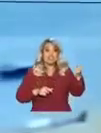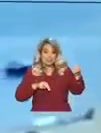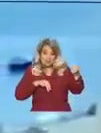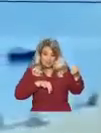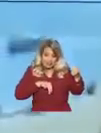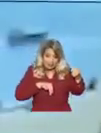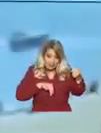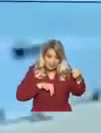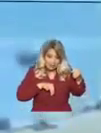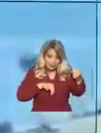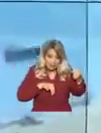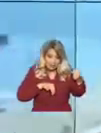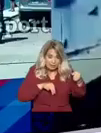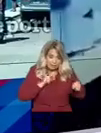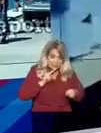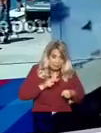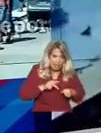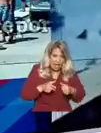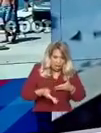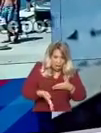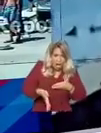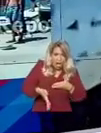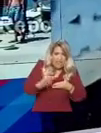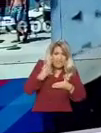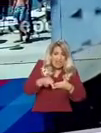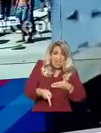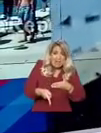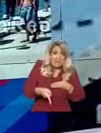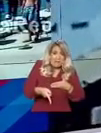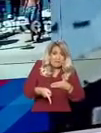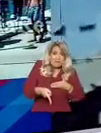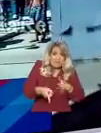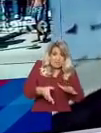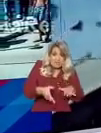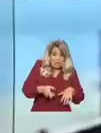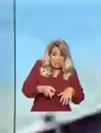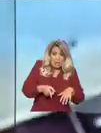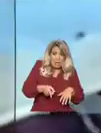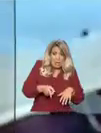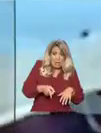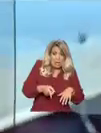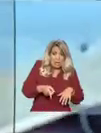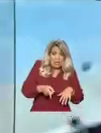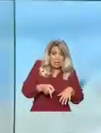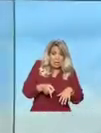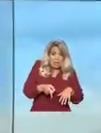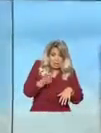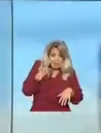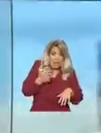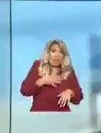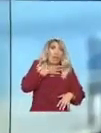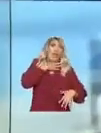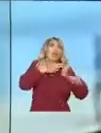αυτός είναι πολύ κοντά στο σημείο που η γυναίκα αυτή πάλευε με τη